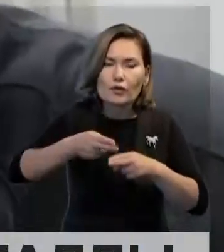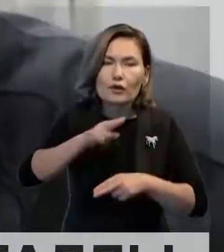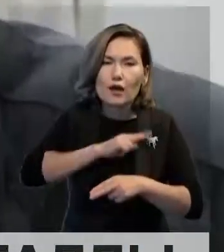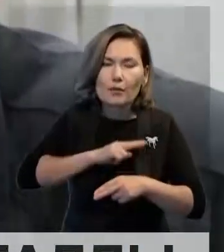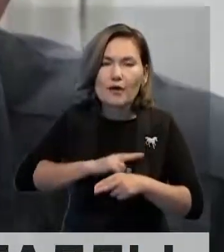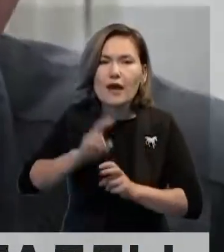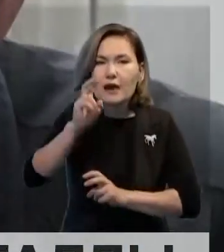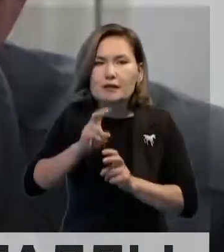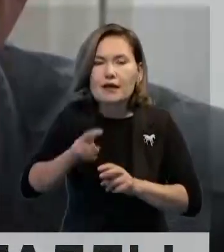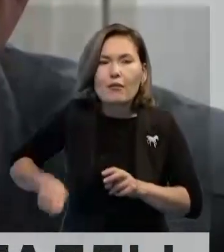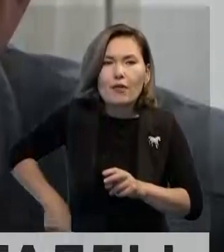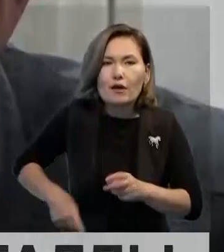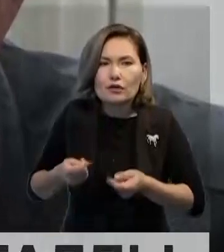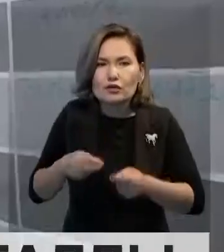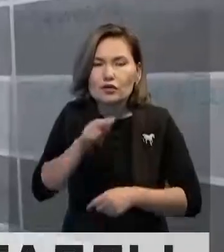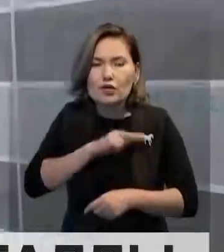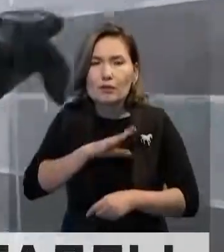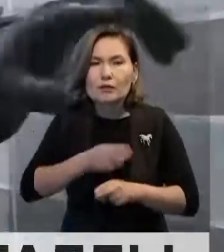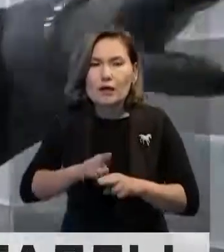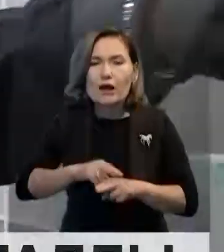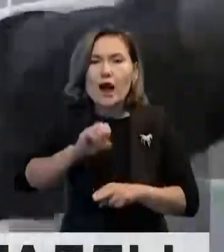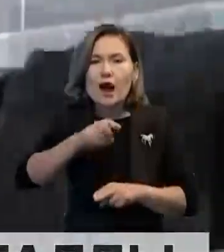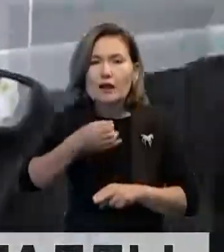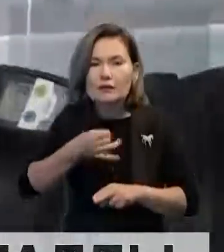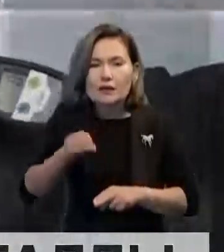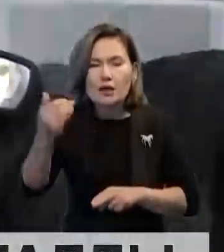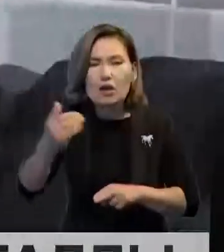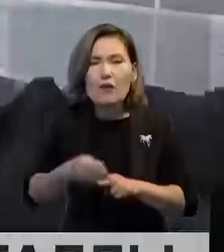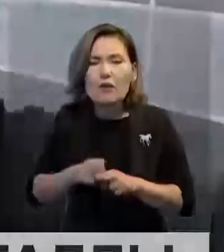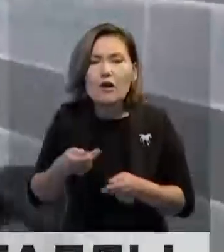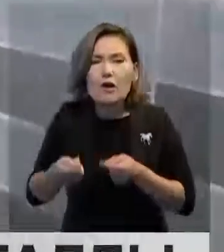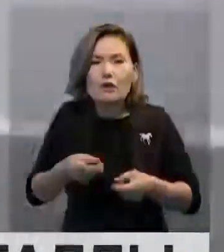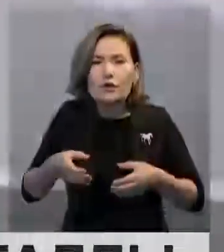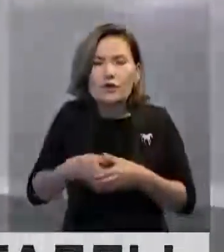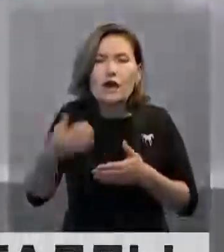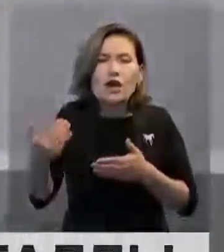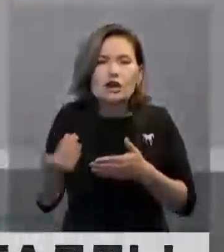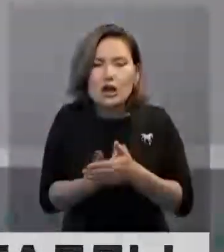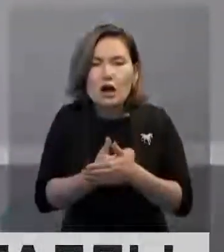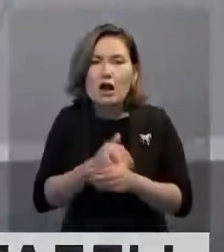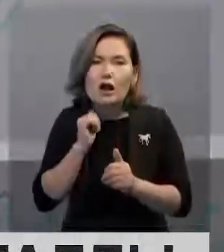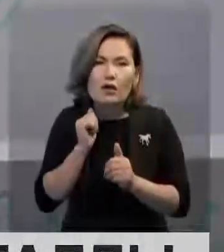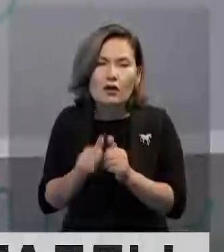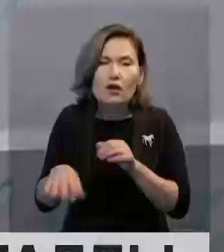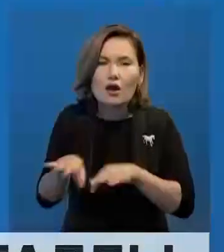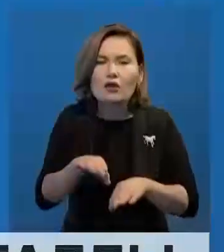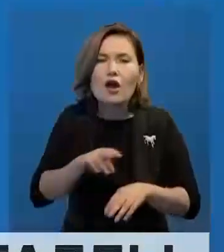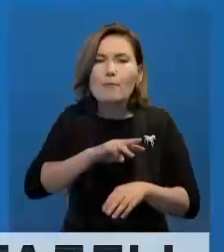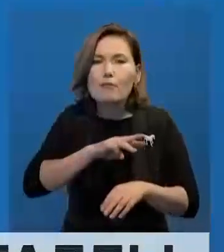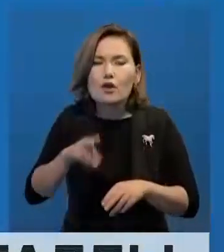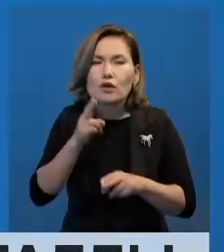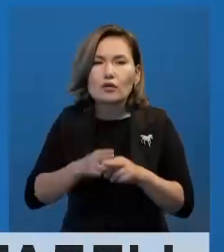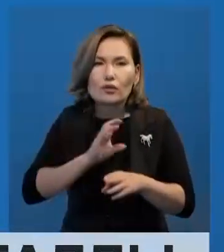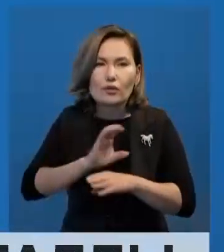кейін цех басшысы қызметіне дейін көтерілген. Алексейдің басшылығымен жуырда ұйымшыл ұжым жаңа рекорд орнатып, миллион тонна өнім берді. Сол